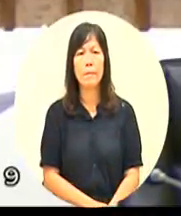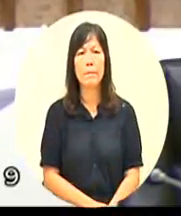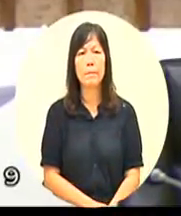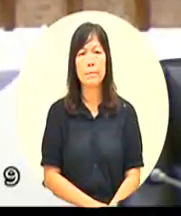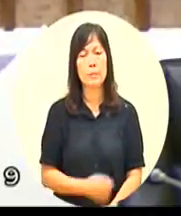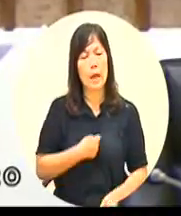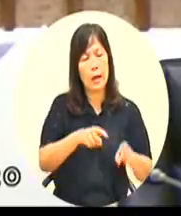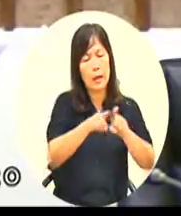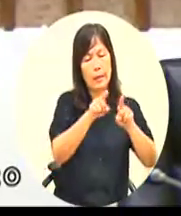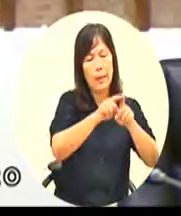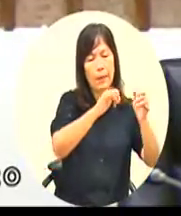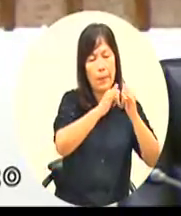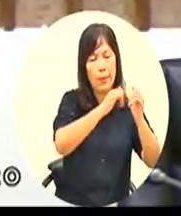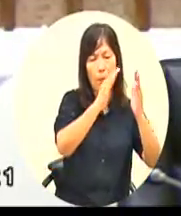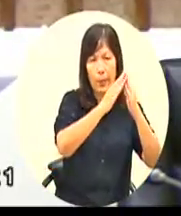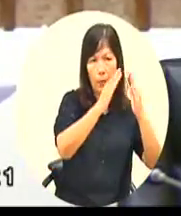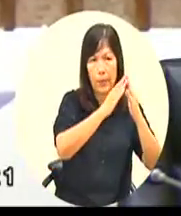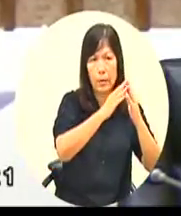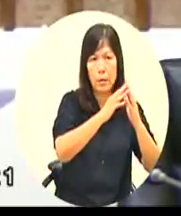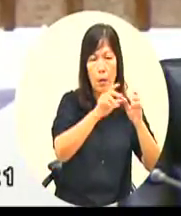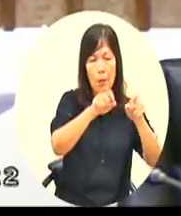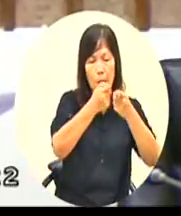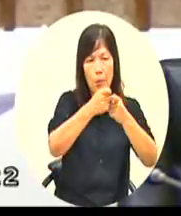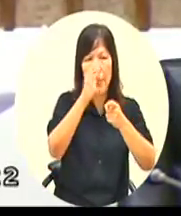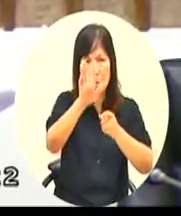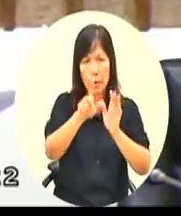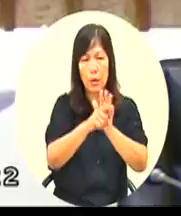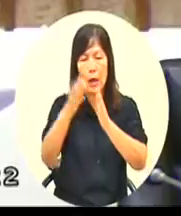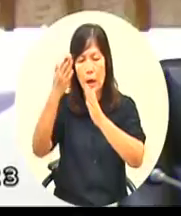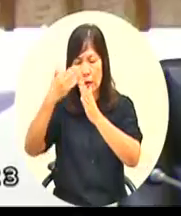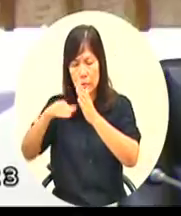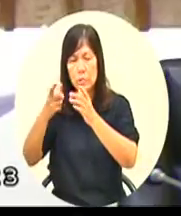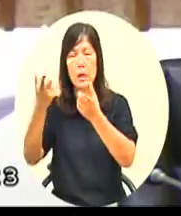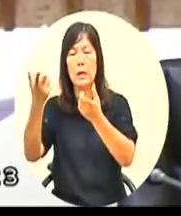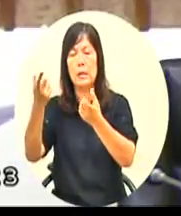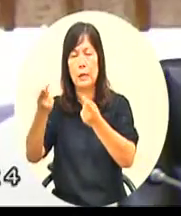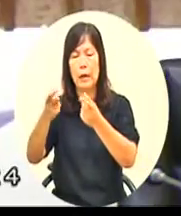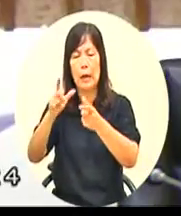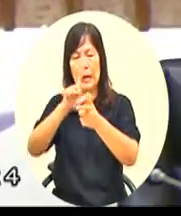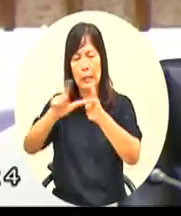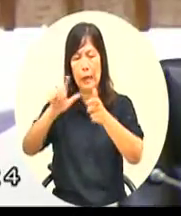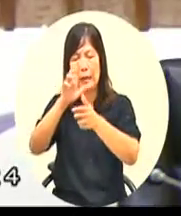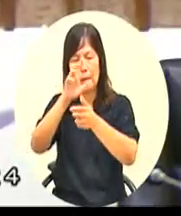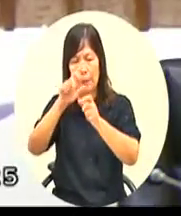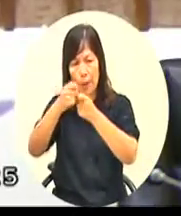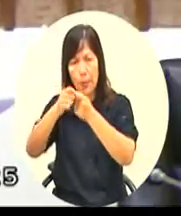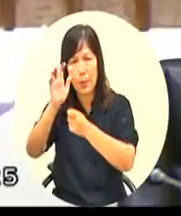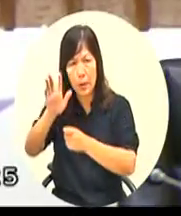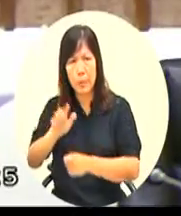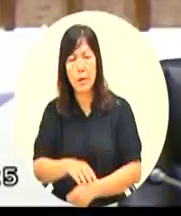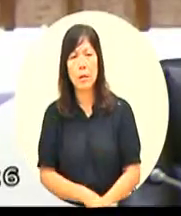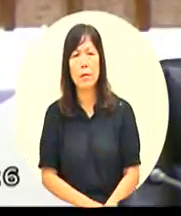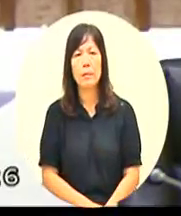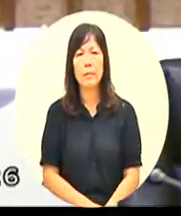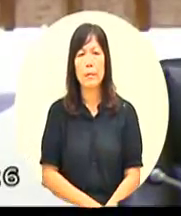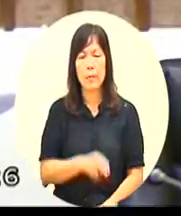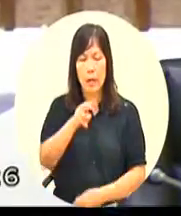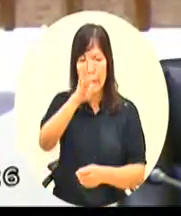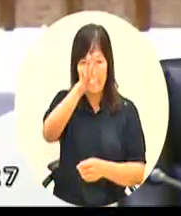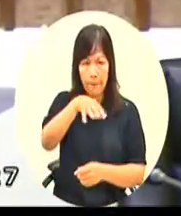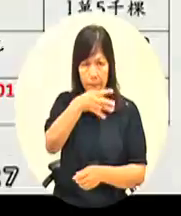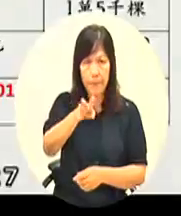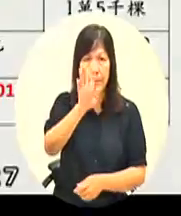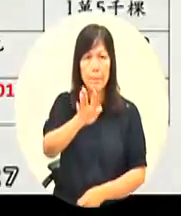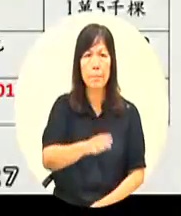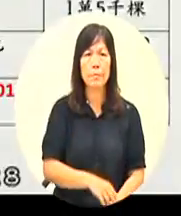一般民宅都已经受灾户了，那学校更是大的受灾户哦。那大家看一下这个表，大家看到